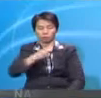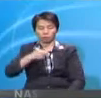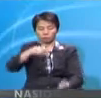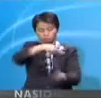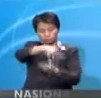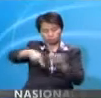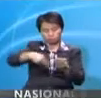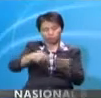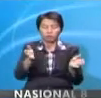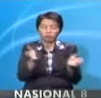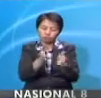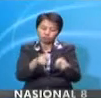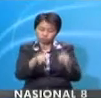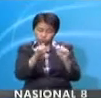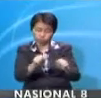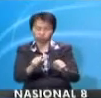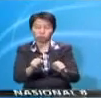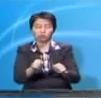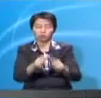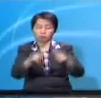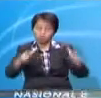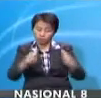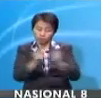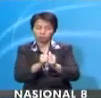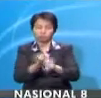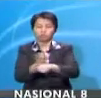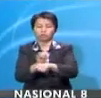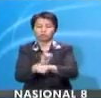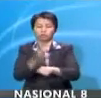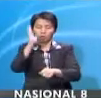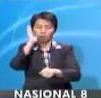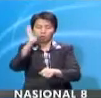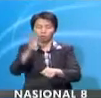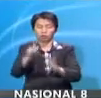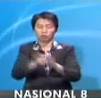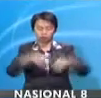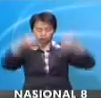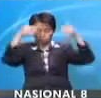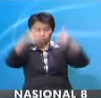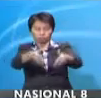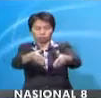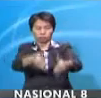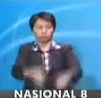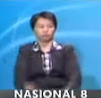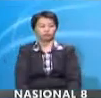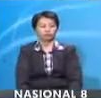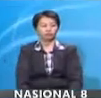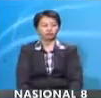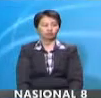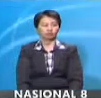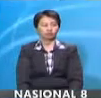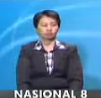rantau kecil ini berpotensi besar dan antara industri yang akan diberi perhatian.